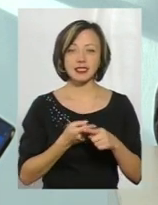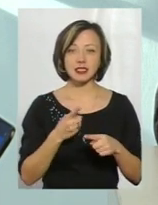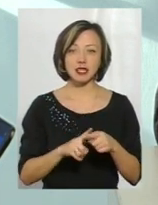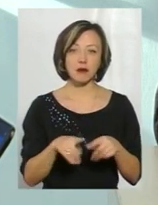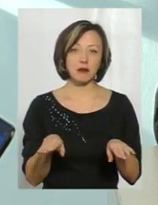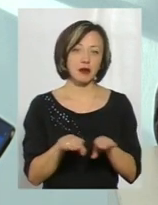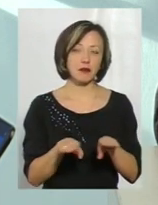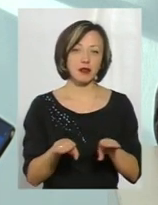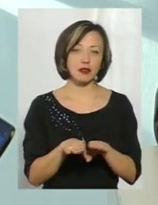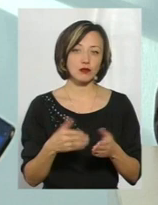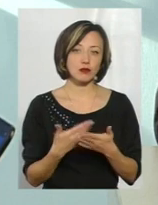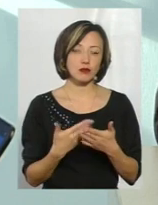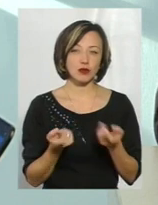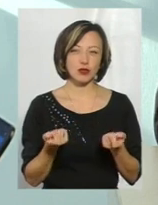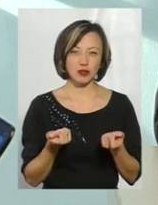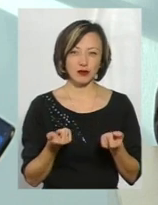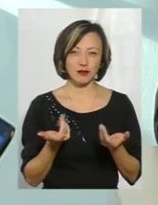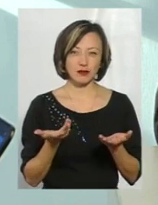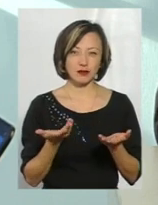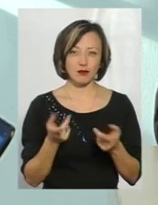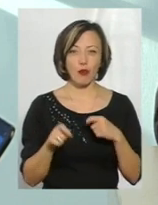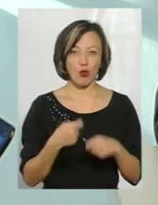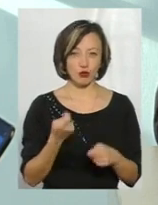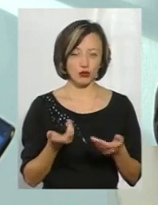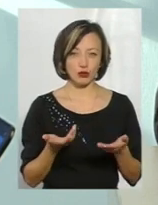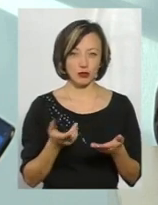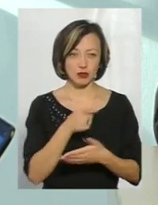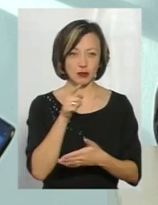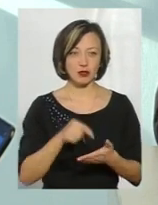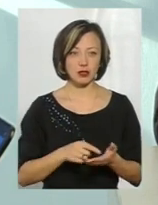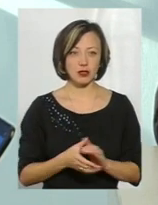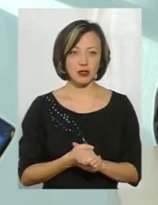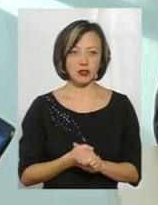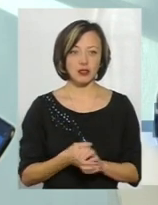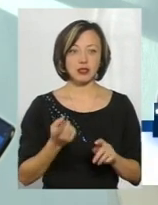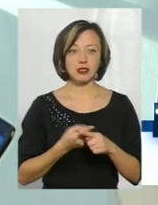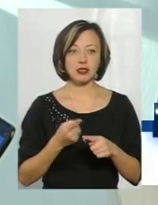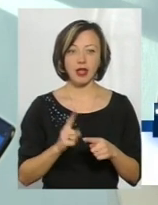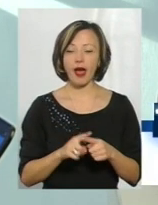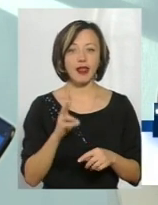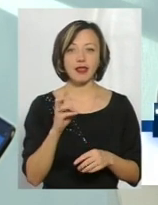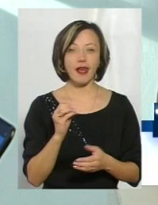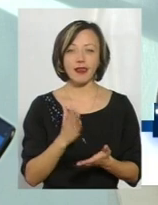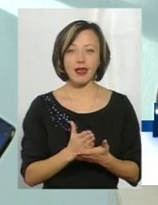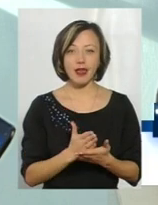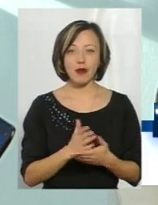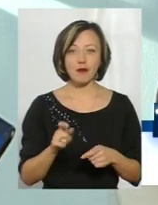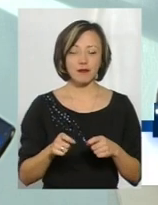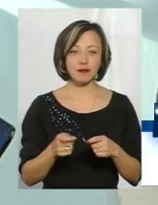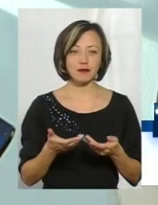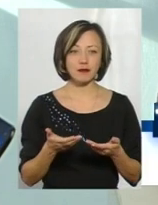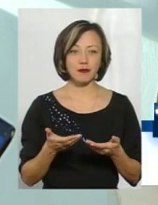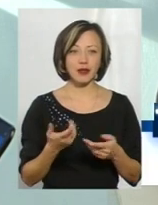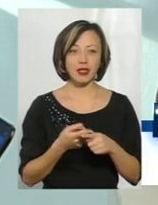десь приблизно, ну, таким трохи, десь на межі з порушенням? Так, ну, це не є порушенням, та, але ну, не на межі навіть, це